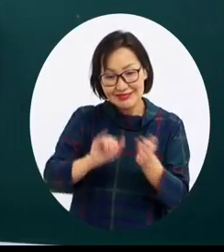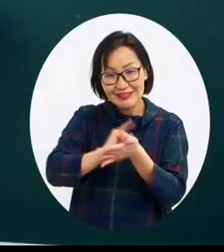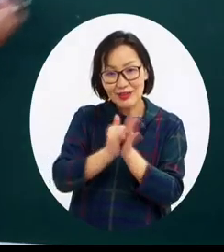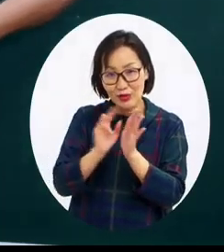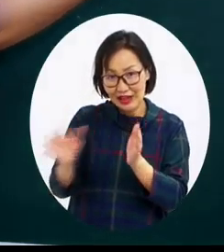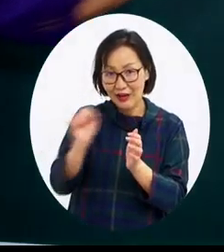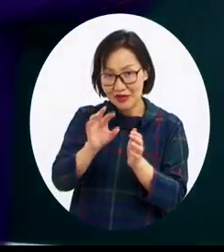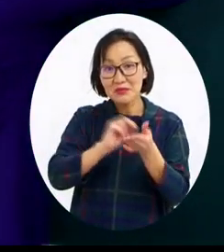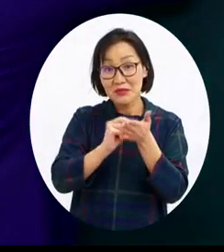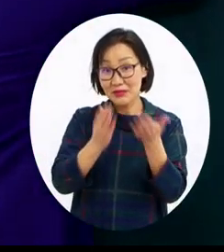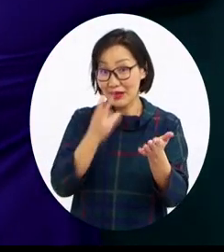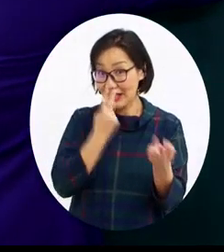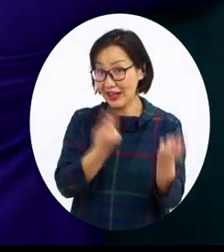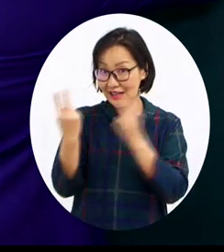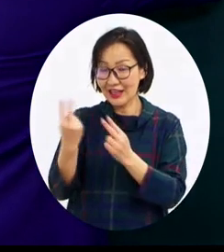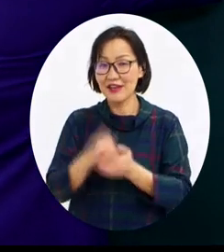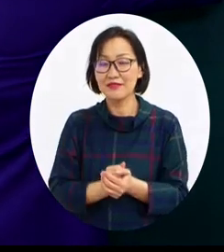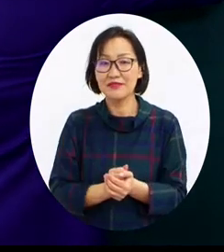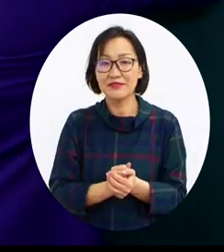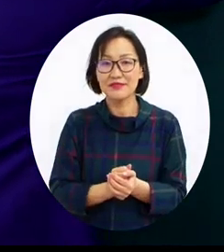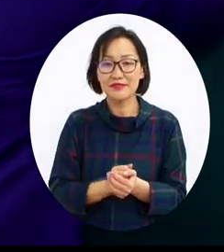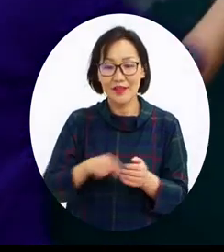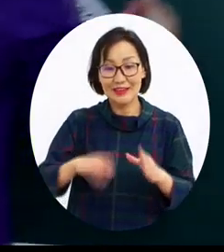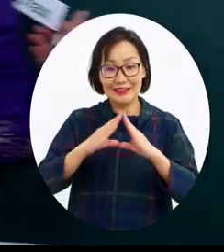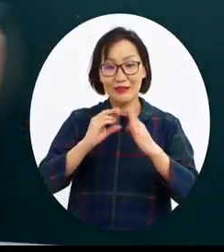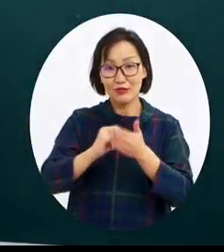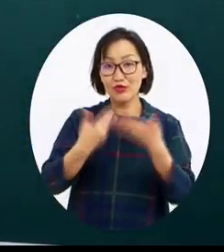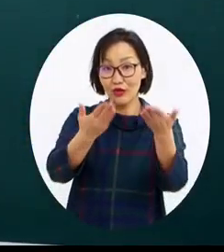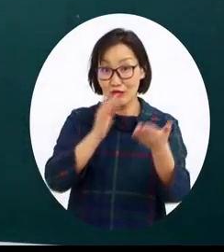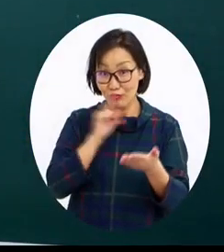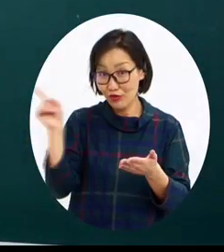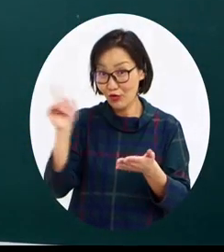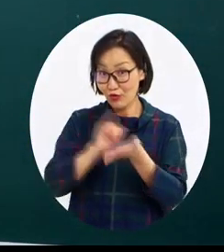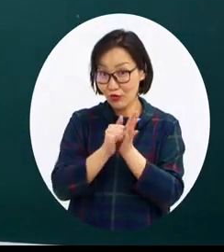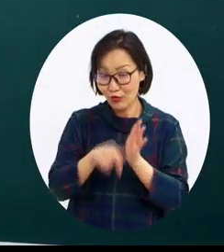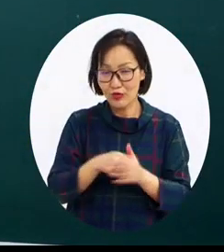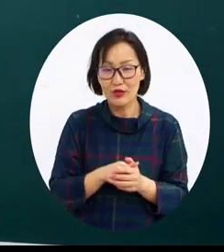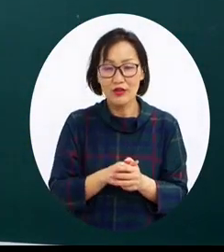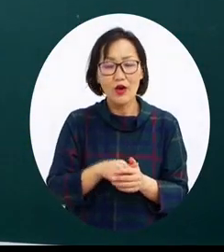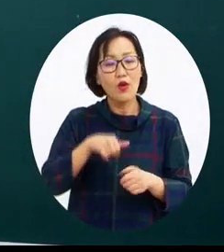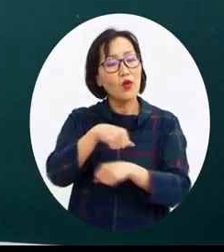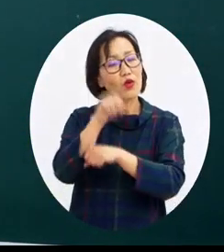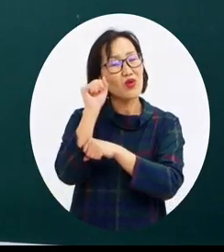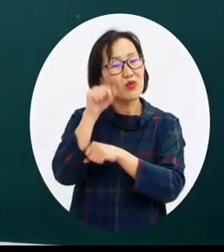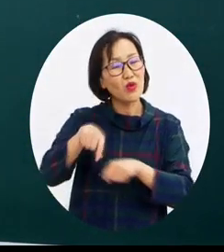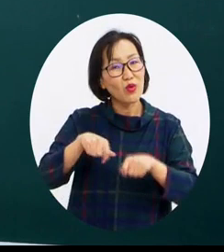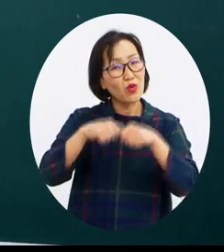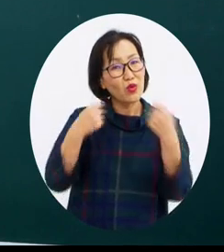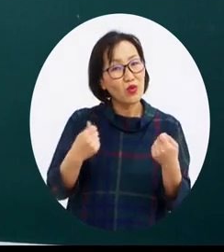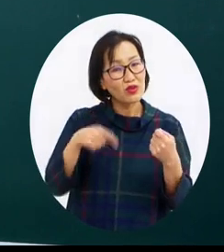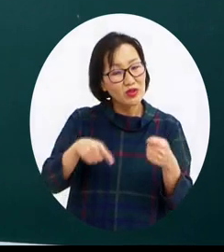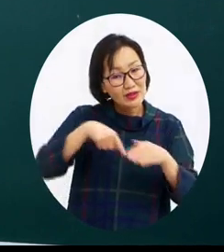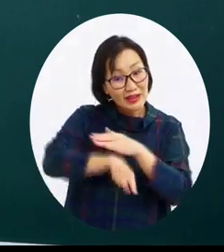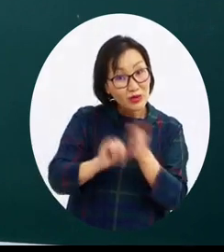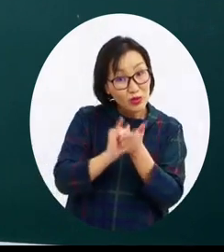За үүнийг багш нь гэрт бас даалгаруулж өгч байгаа юм байна. За урмыг хуглах гэсэн энэ